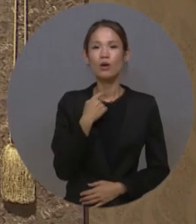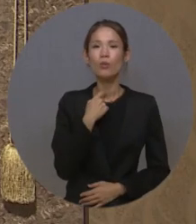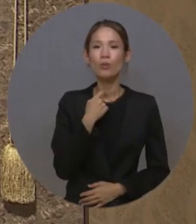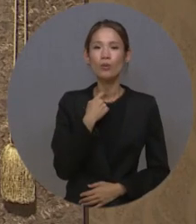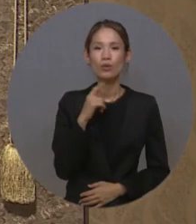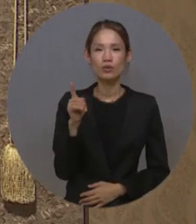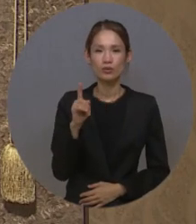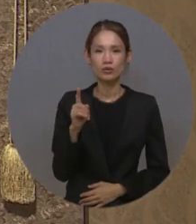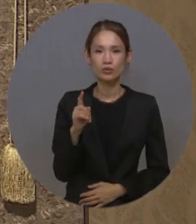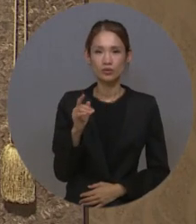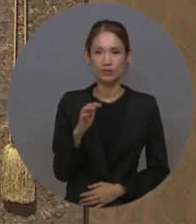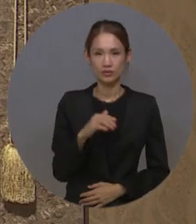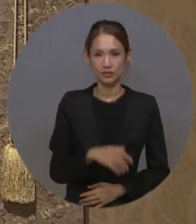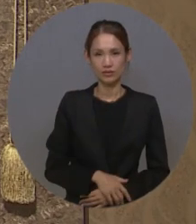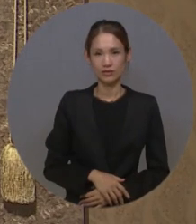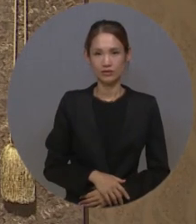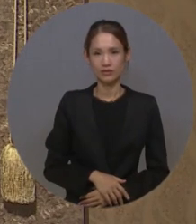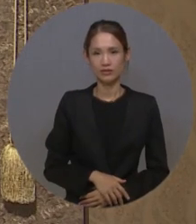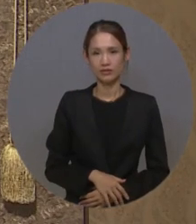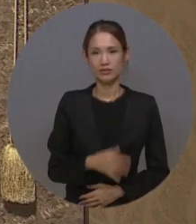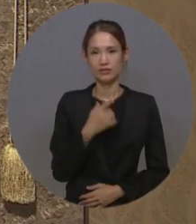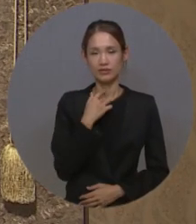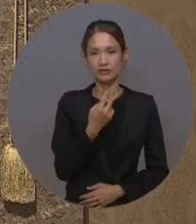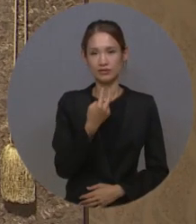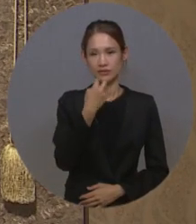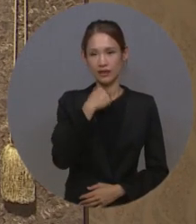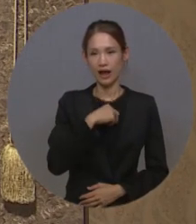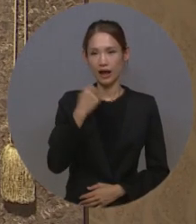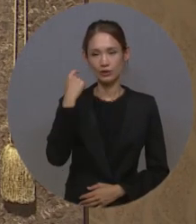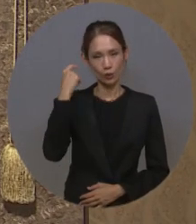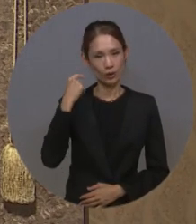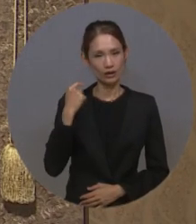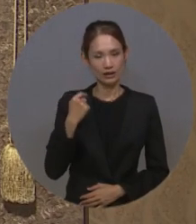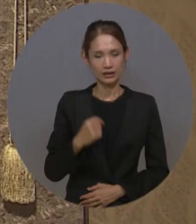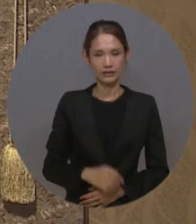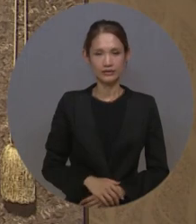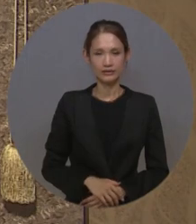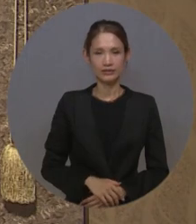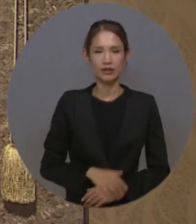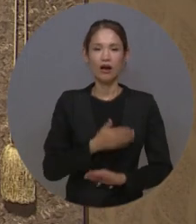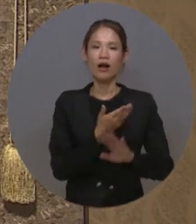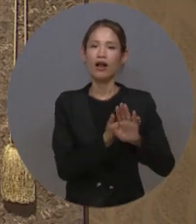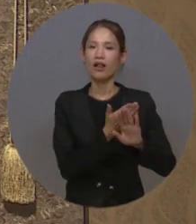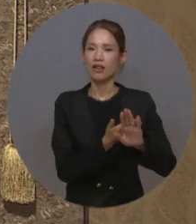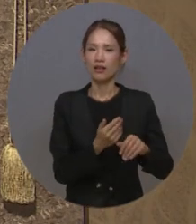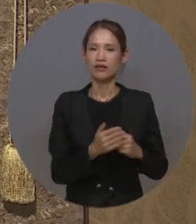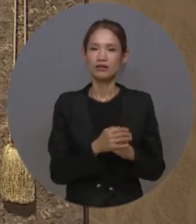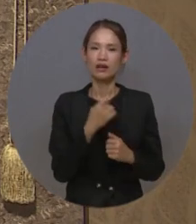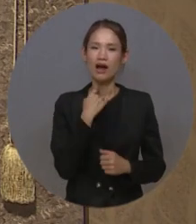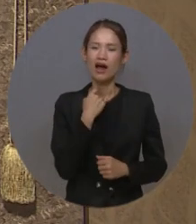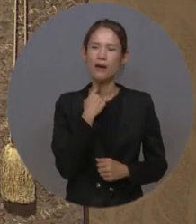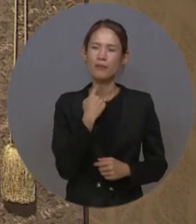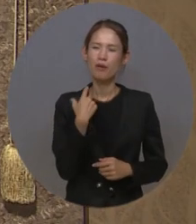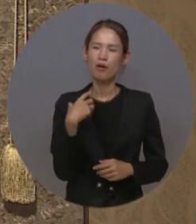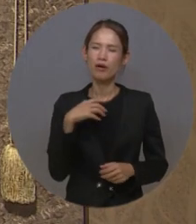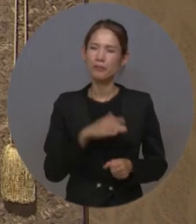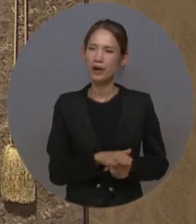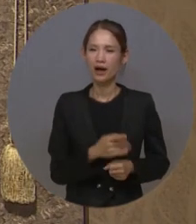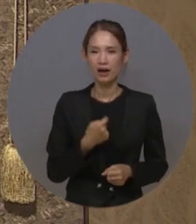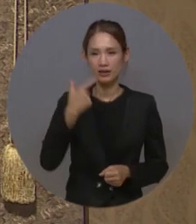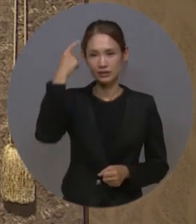목골이는요? 아, 좀 다르네요. 하면서 목이 꽉 막힌 소리가 나죠.